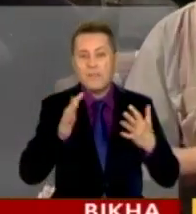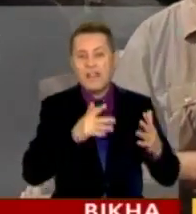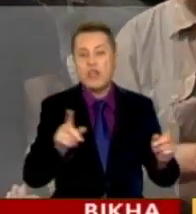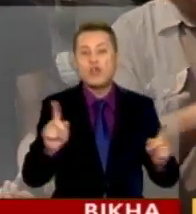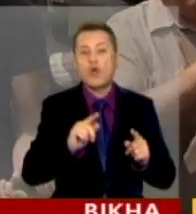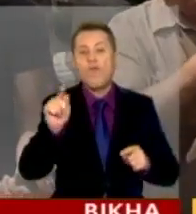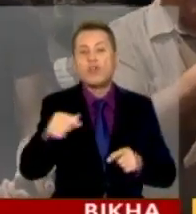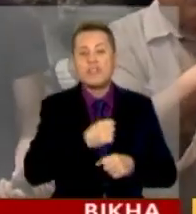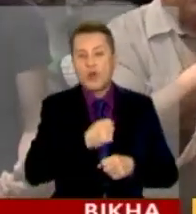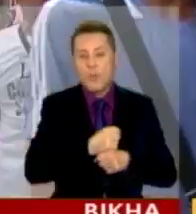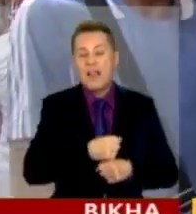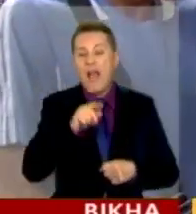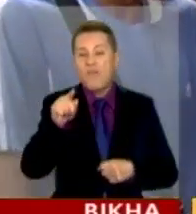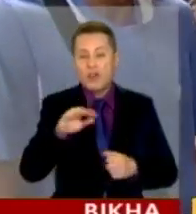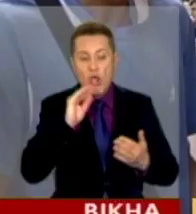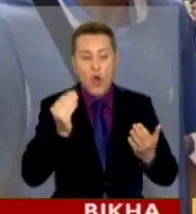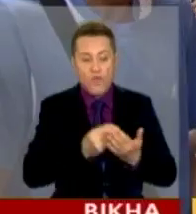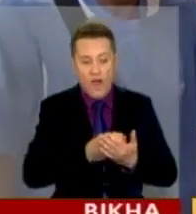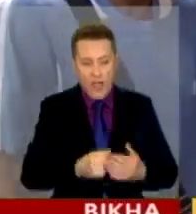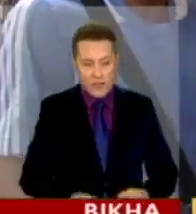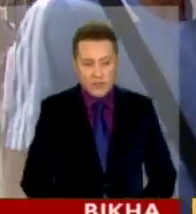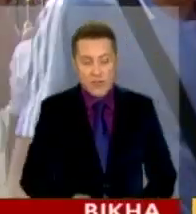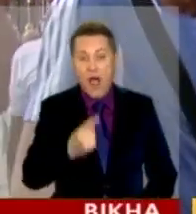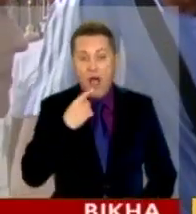зробили? Вони ховаються. А відчитуватися?